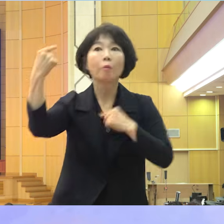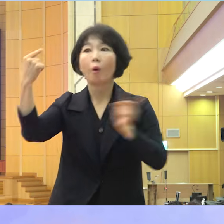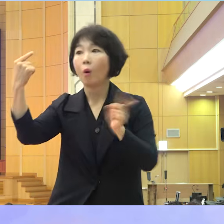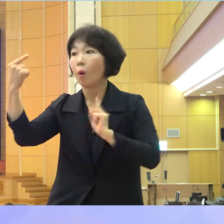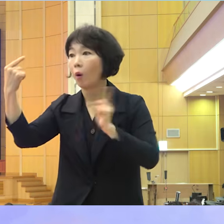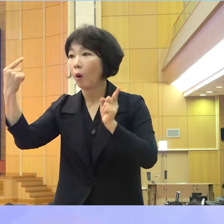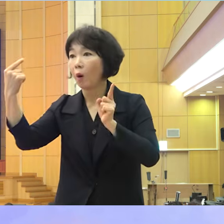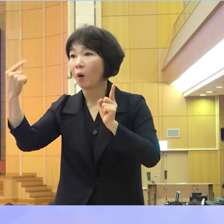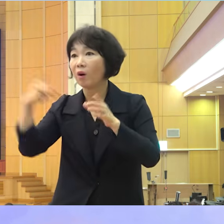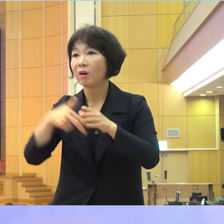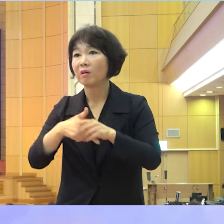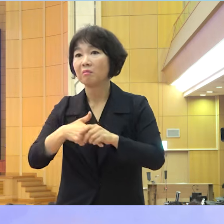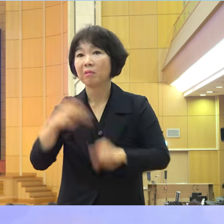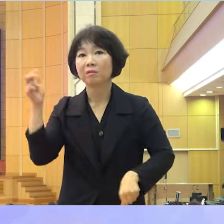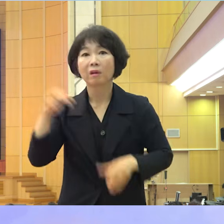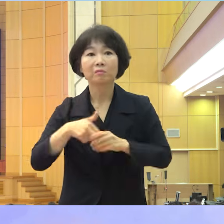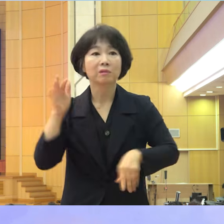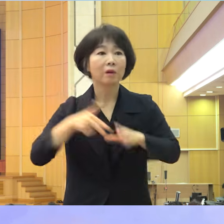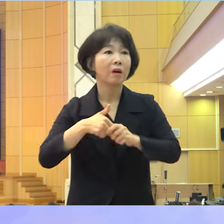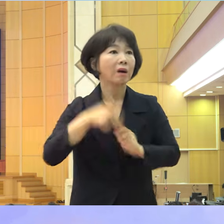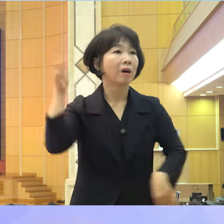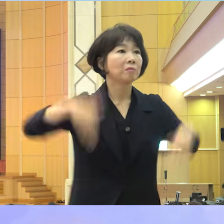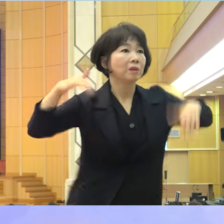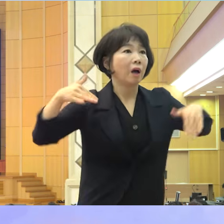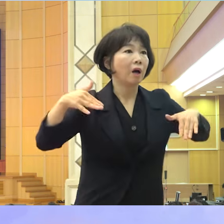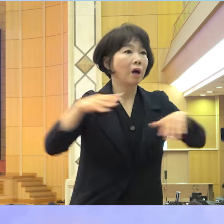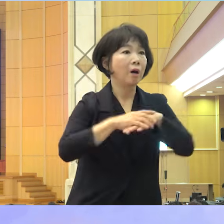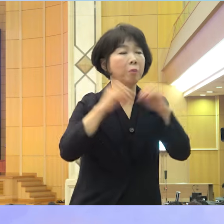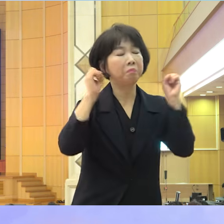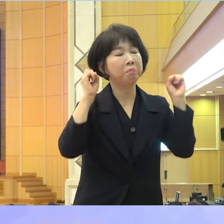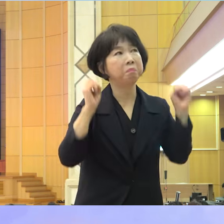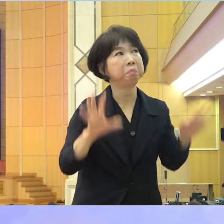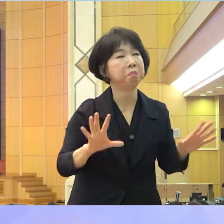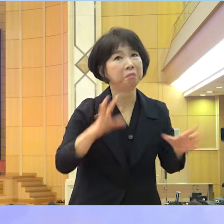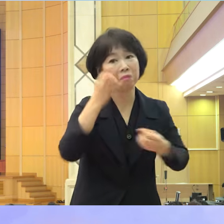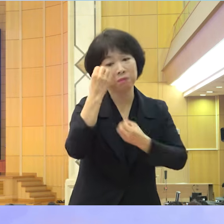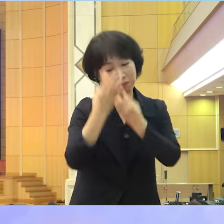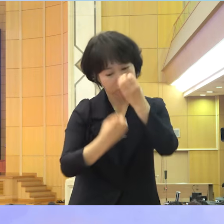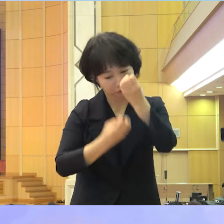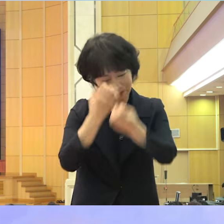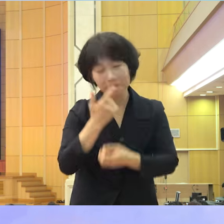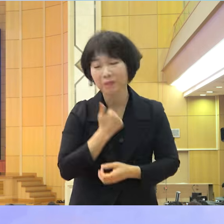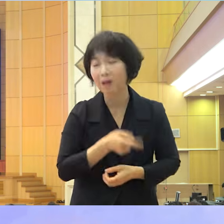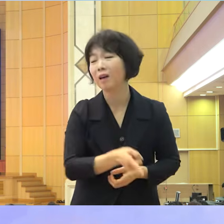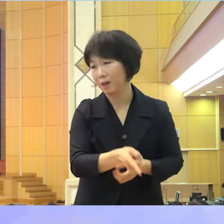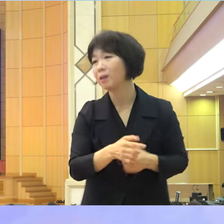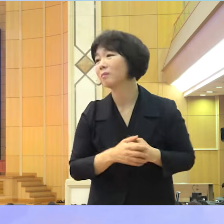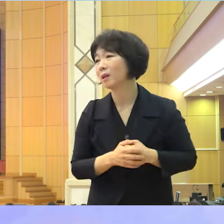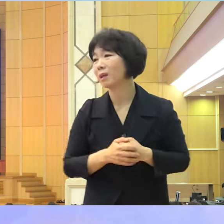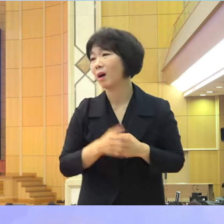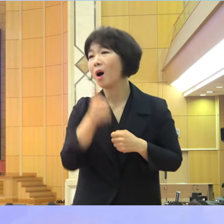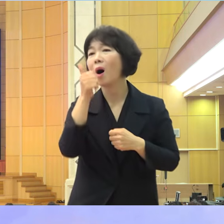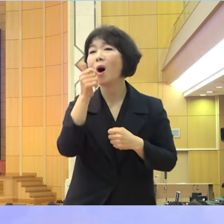나나 빈손, 그냥 한 줌의 흙으로 돌아가는 것밖에 없어요. 그래서